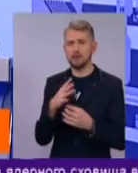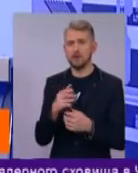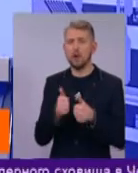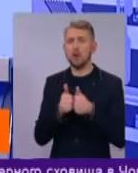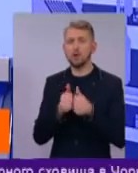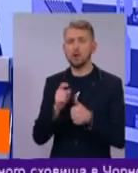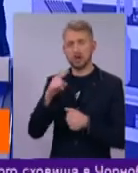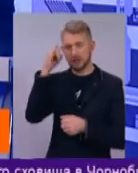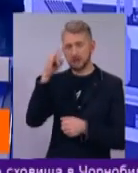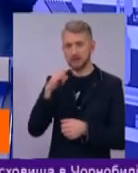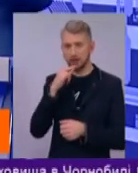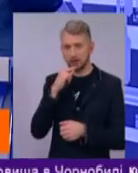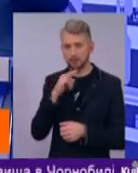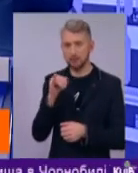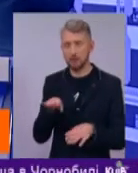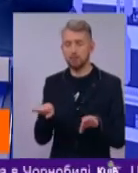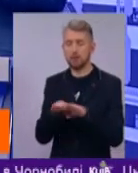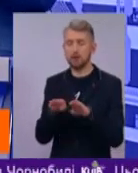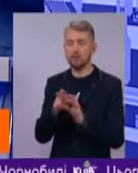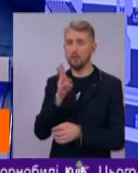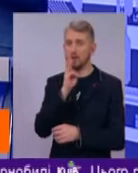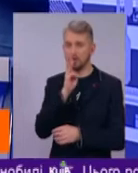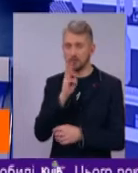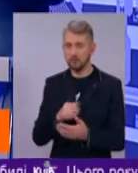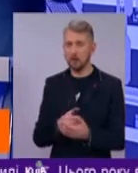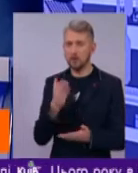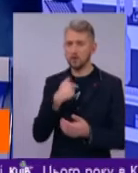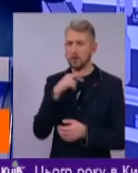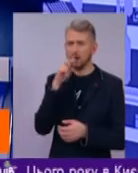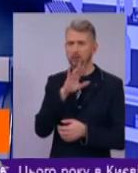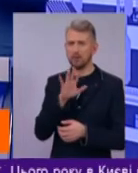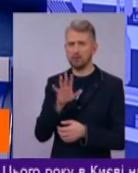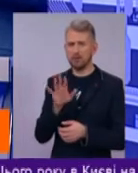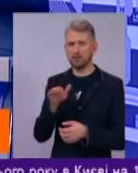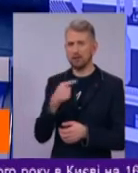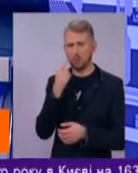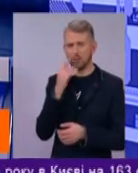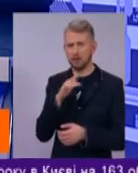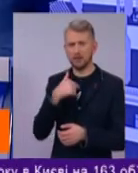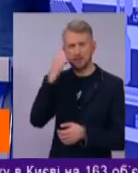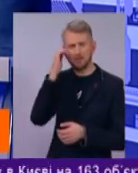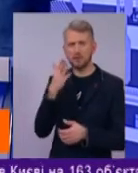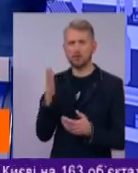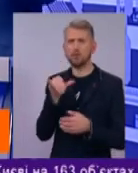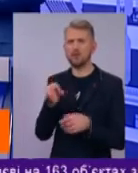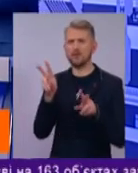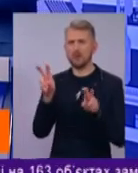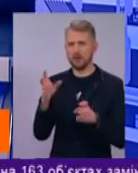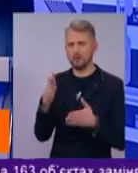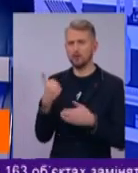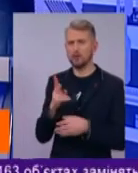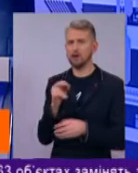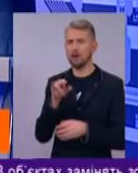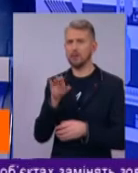з Казахстану і порівнював зарплатню. Я, якщо не помиляюся, нехай не ображається, я не пам'ятаю, яке в нього звання, напевно, що вже